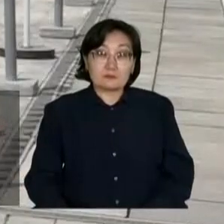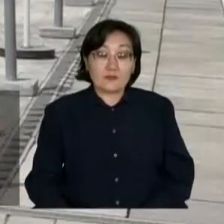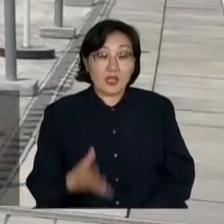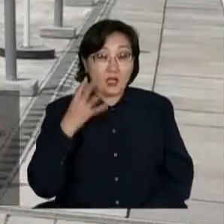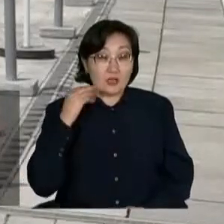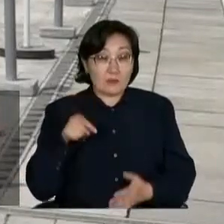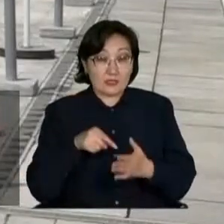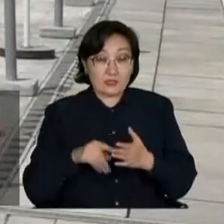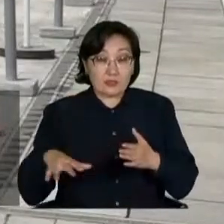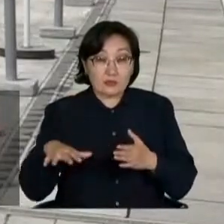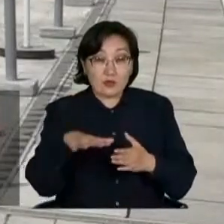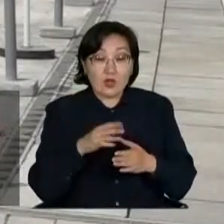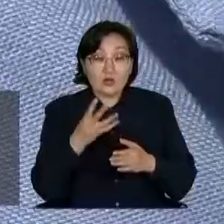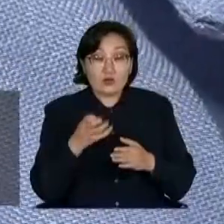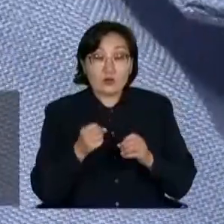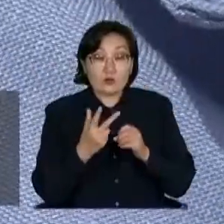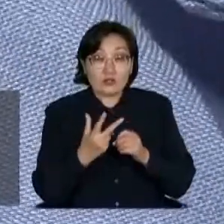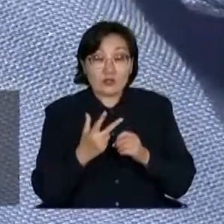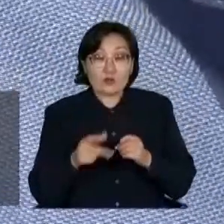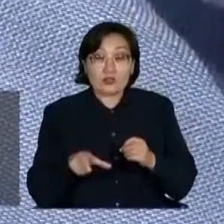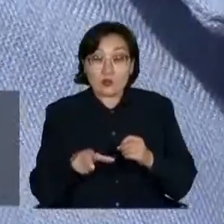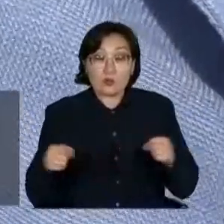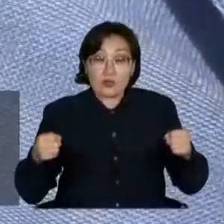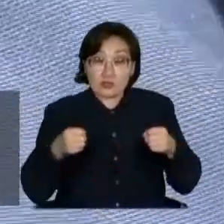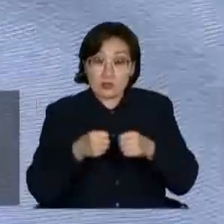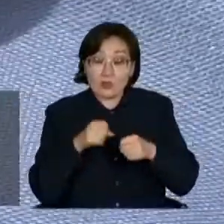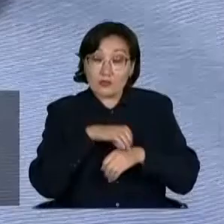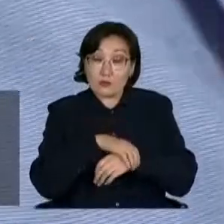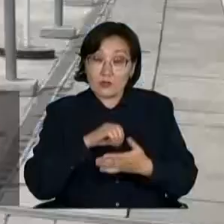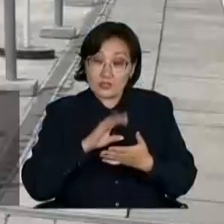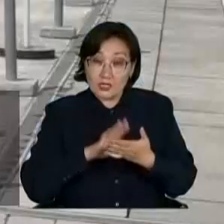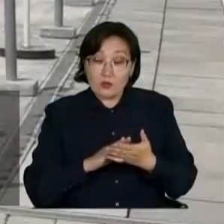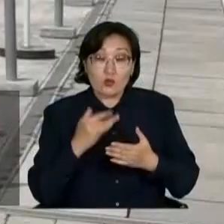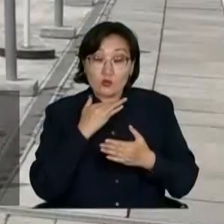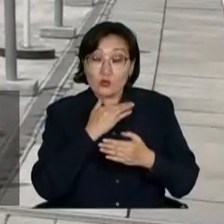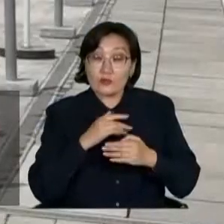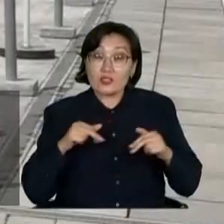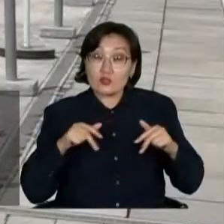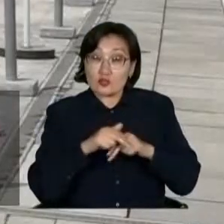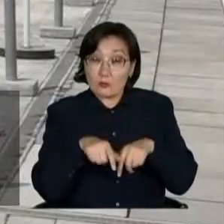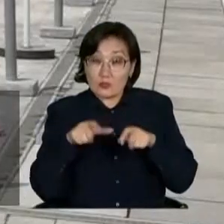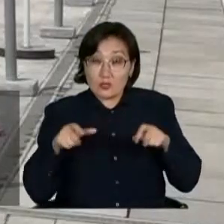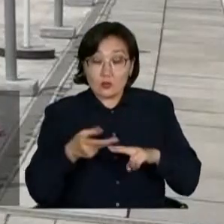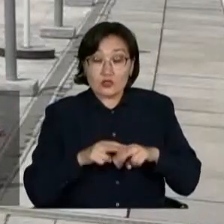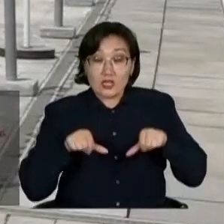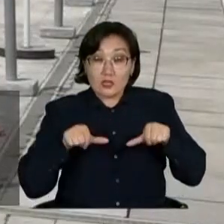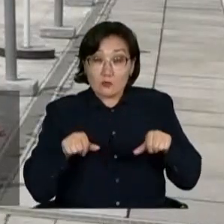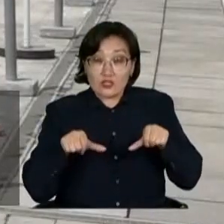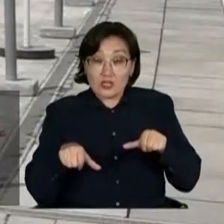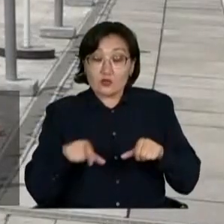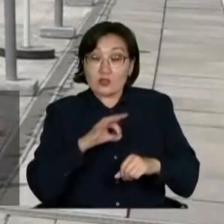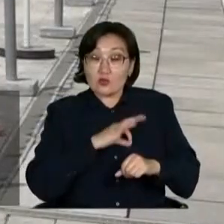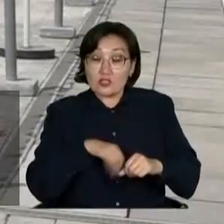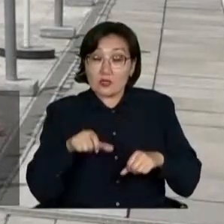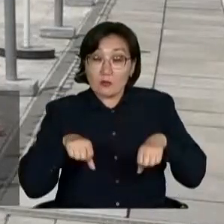Алматы қаласында 413 жол көлік оқиғасы орын алды. Көбінесе біздің жаяу жүргіншілерден осы самокат жүргізушілері,